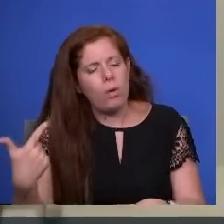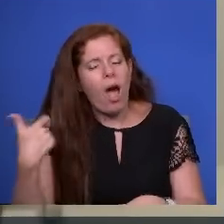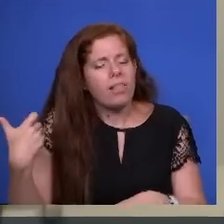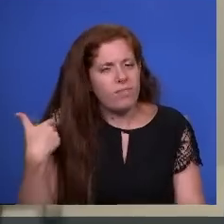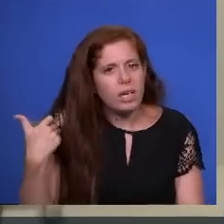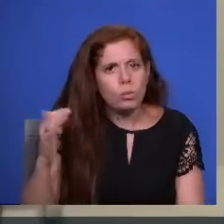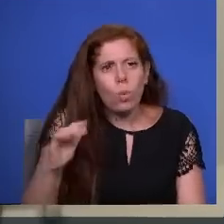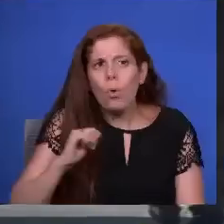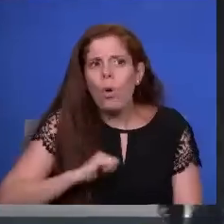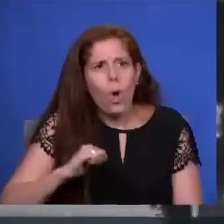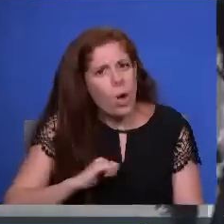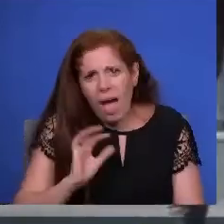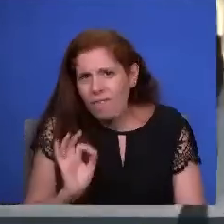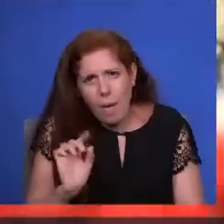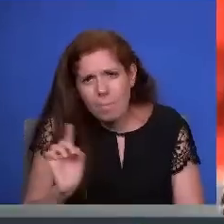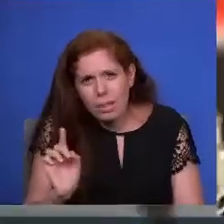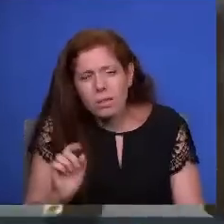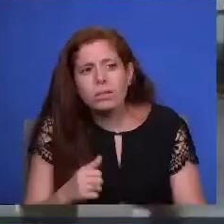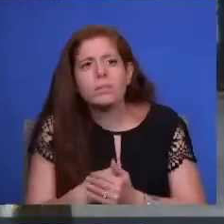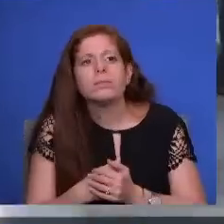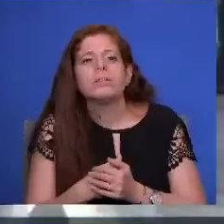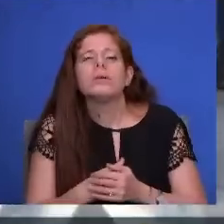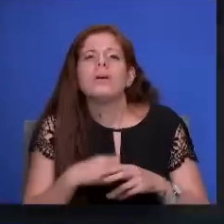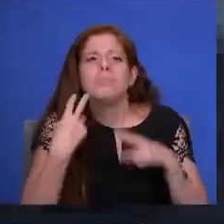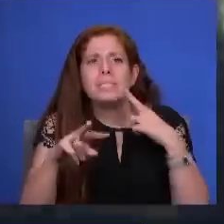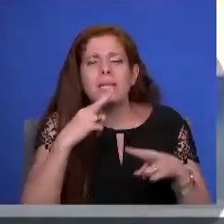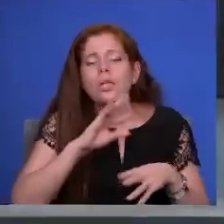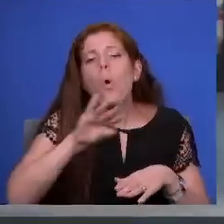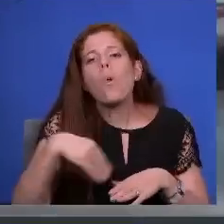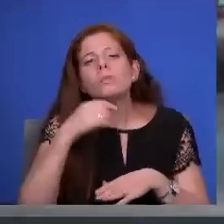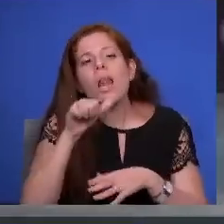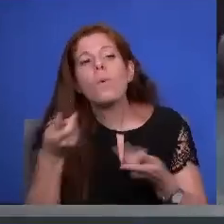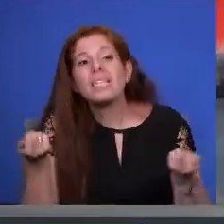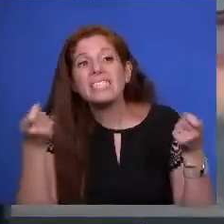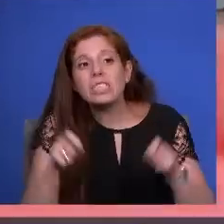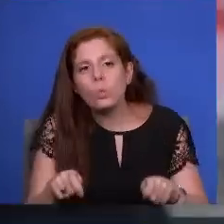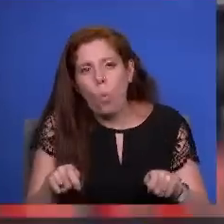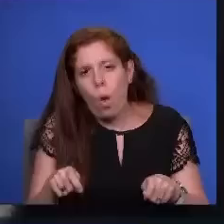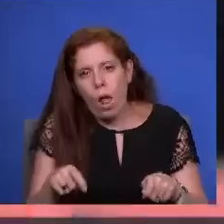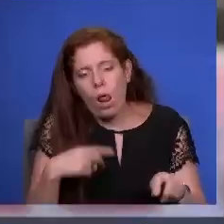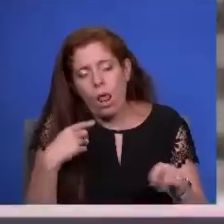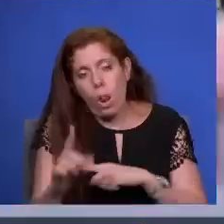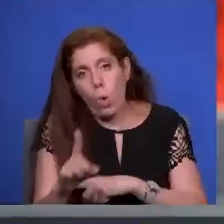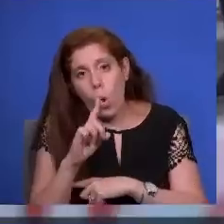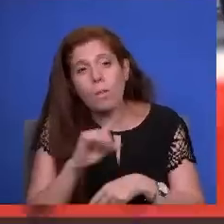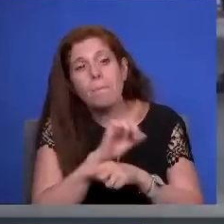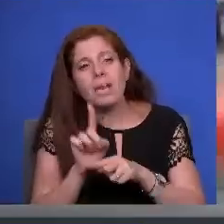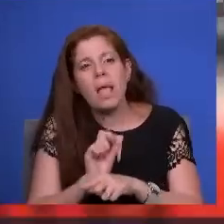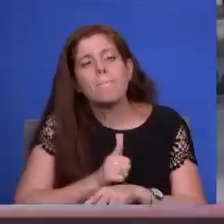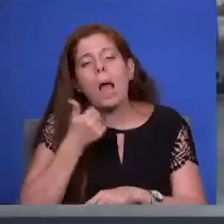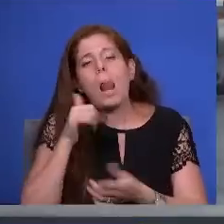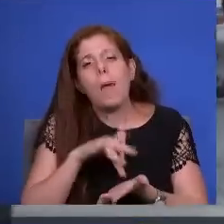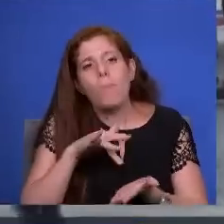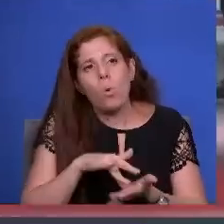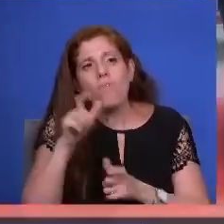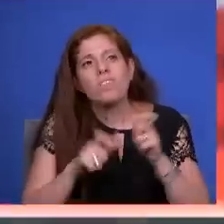לא כאב, האמת. מסעדת חומוס אליהו בתחנת הדלק באלי הייתה סגורה היום ללקוחות. בינתיים בעלי המקום ואזרחים נוספים